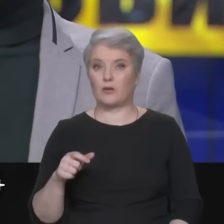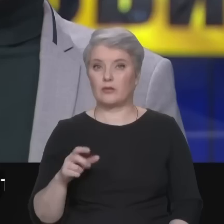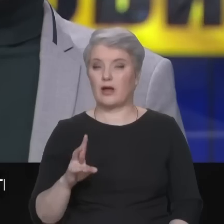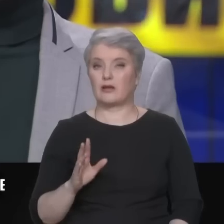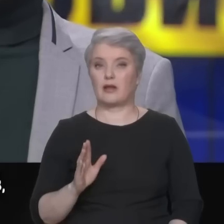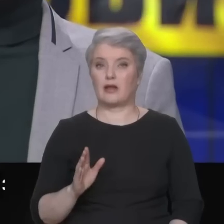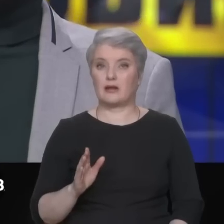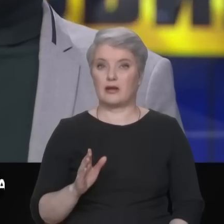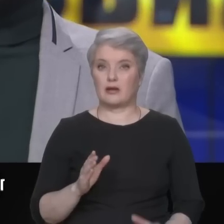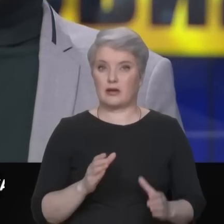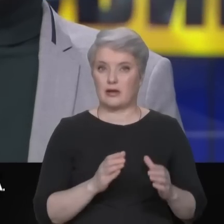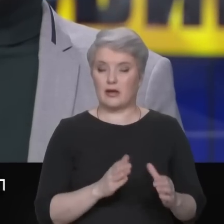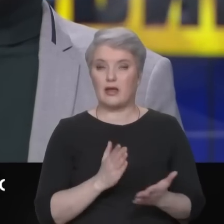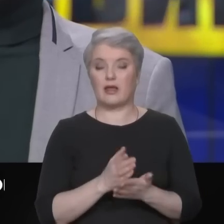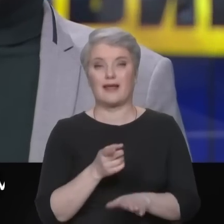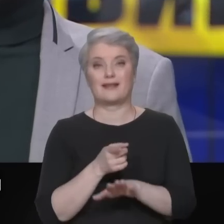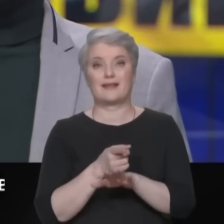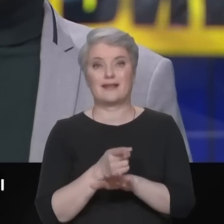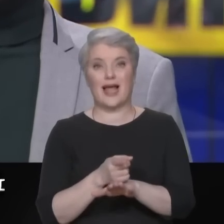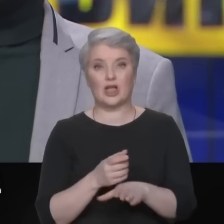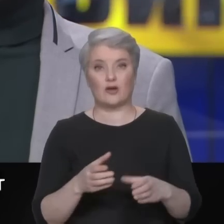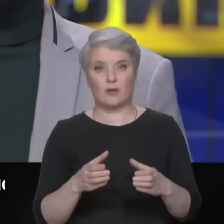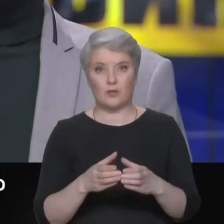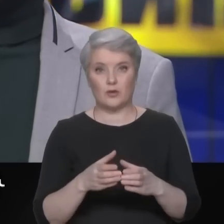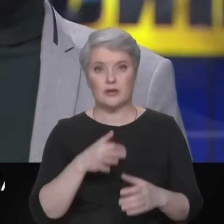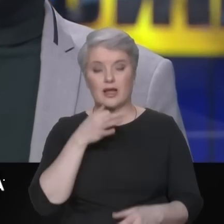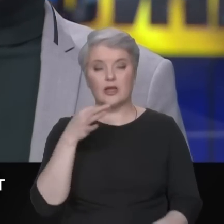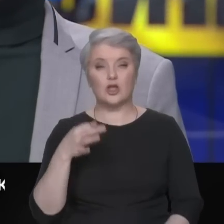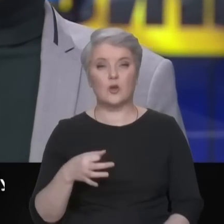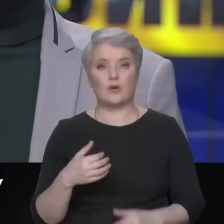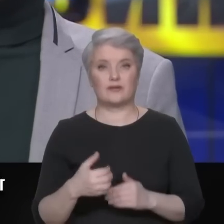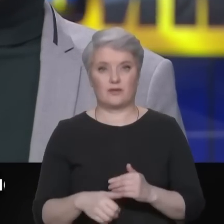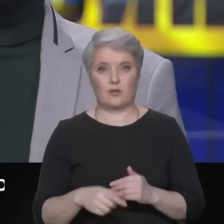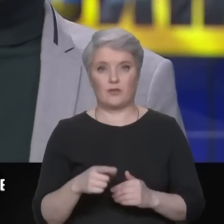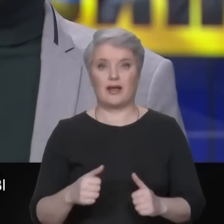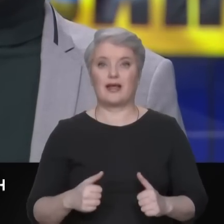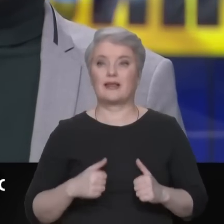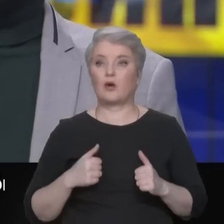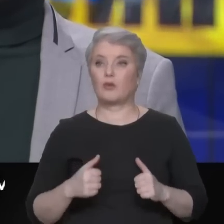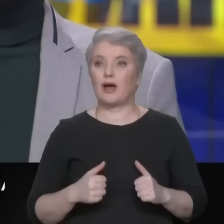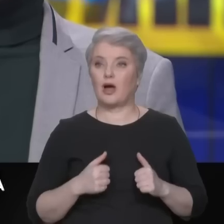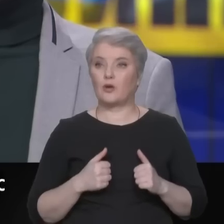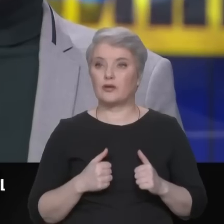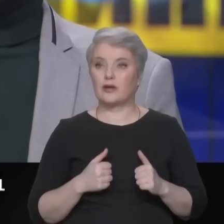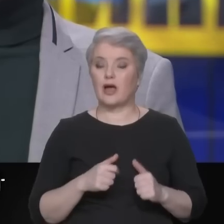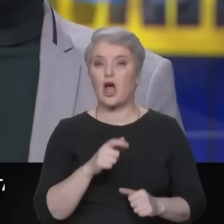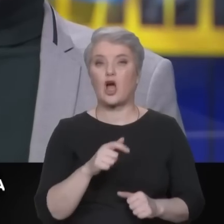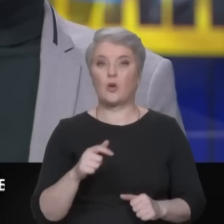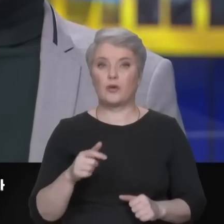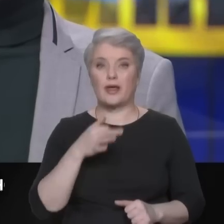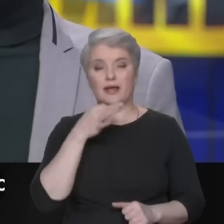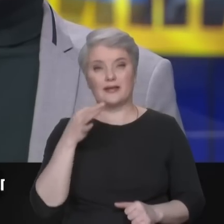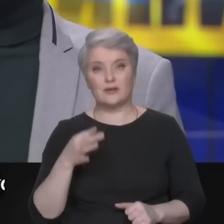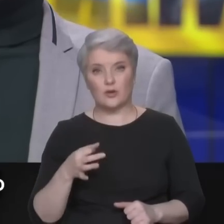там і танкові підрозділи, які вже з досвідом. Тобто вони намагаються якраз і людей з досвідом